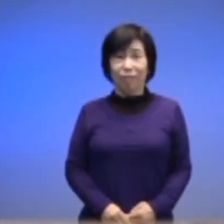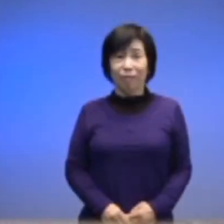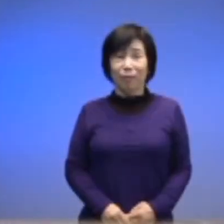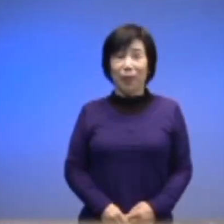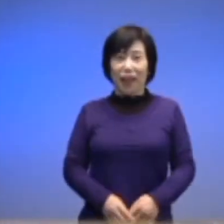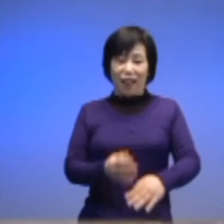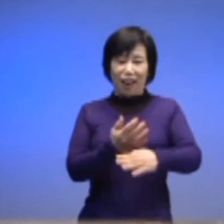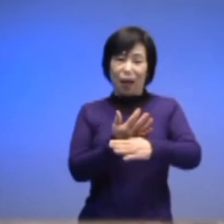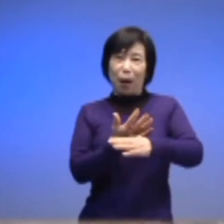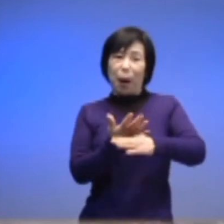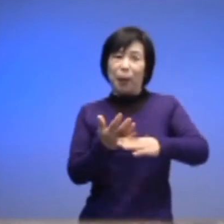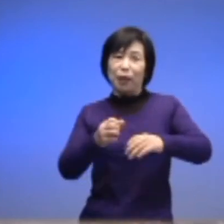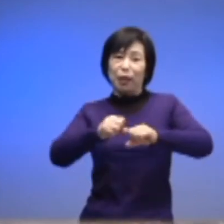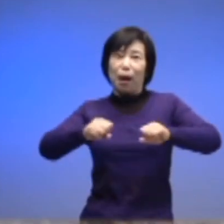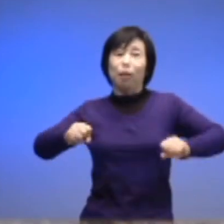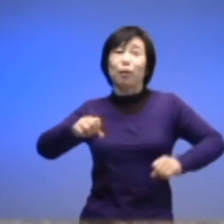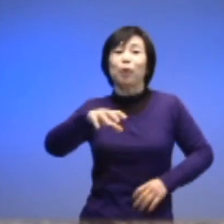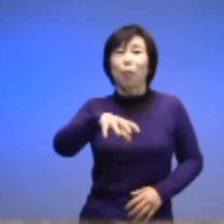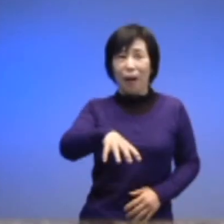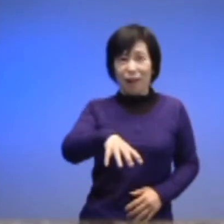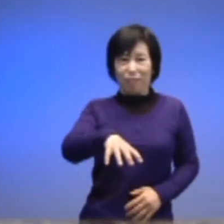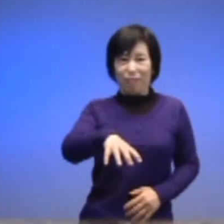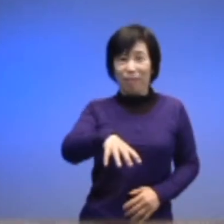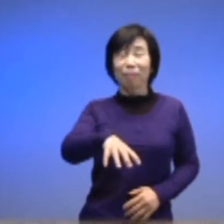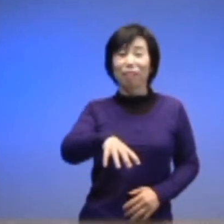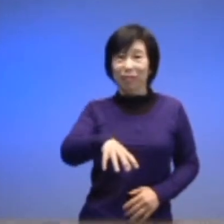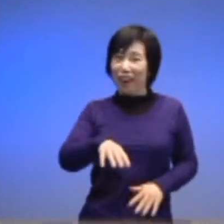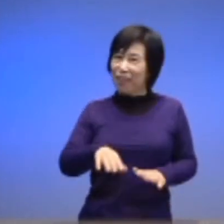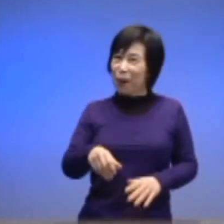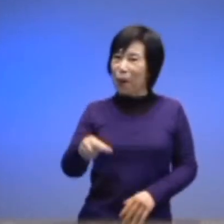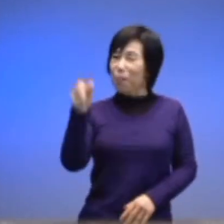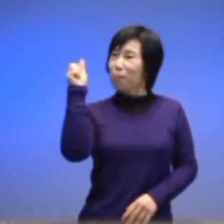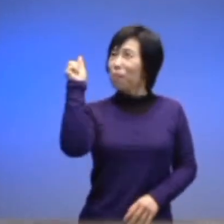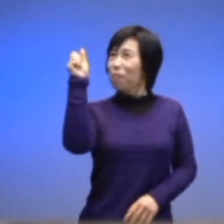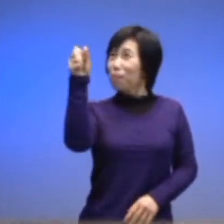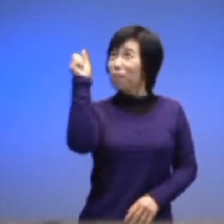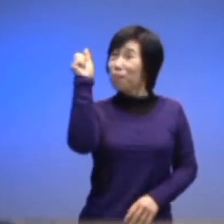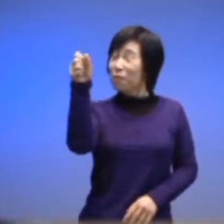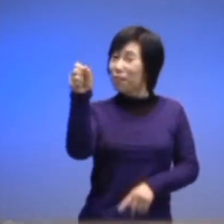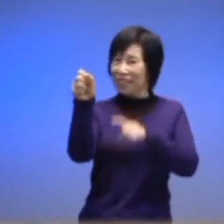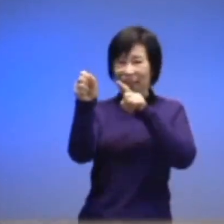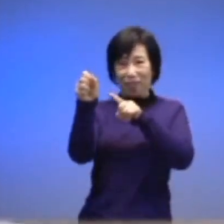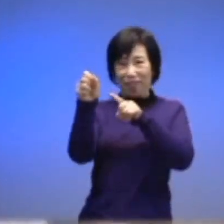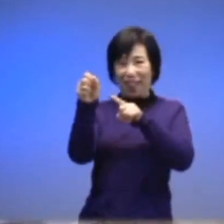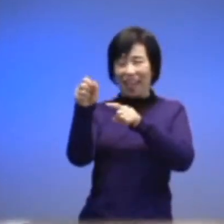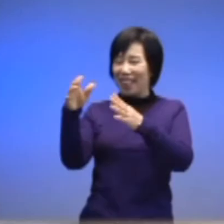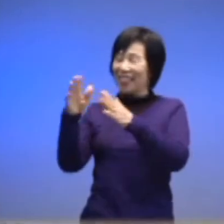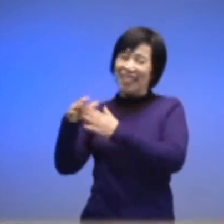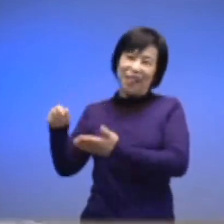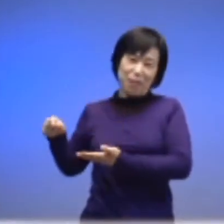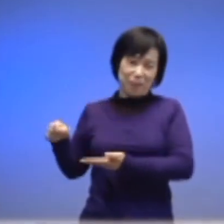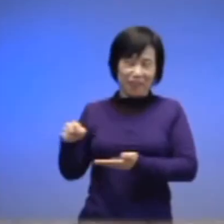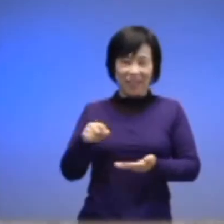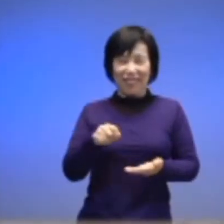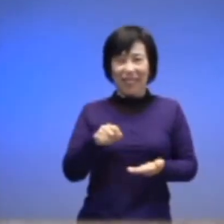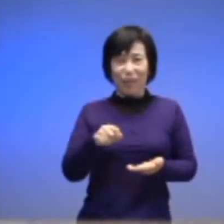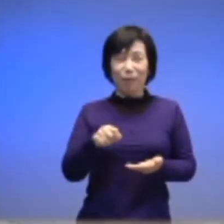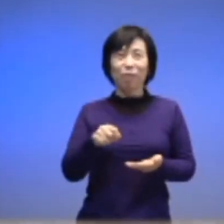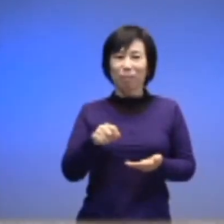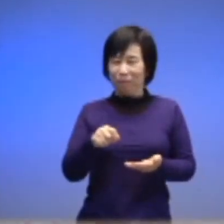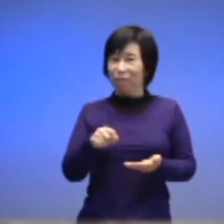北ゾーンには広い芝生広場もあるよ。今日はおばちゃんバドミントンセットを持ってき